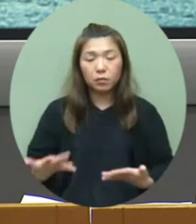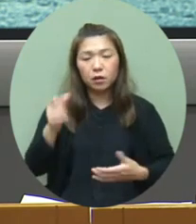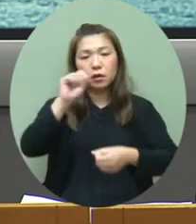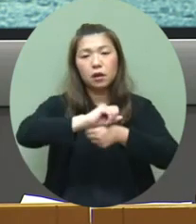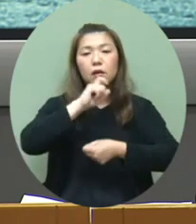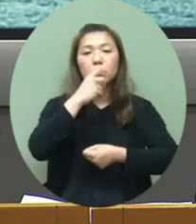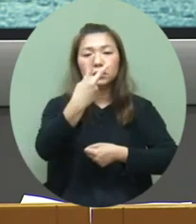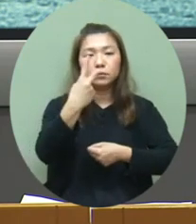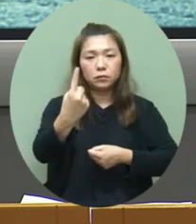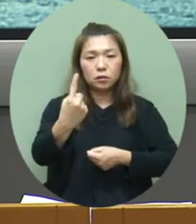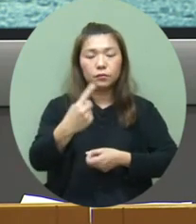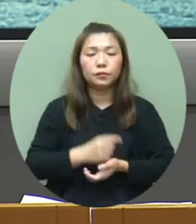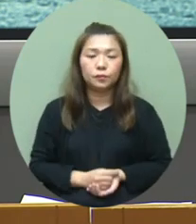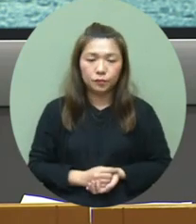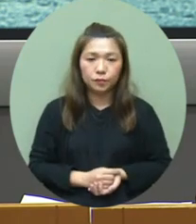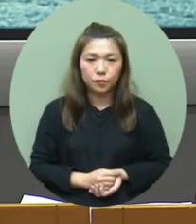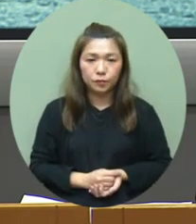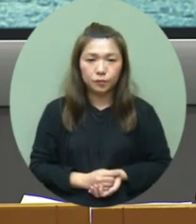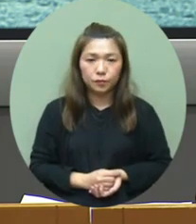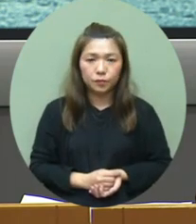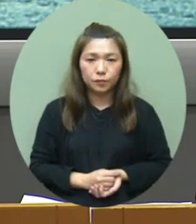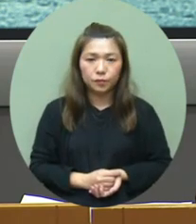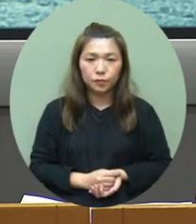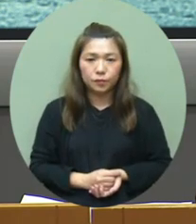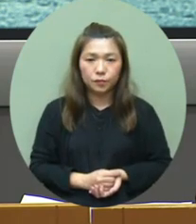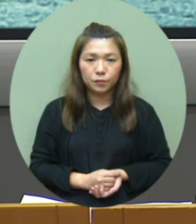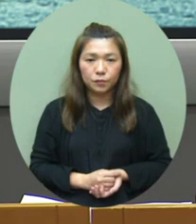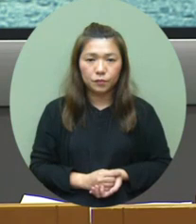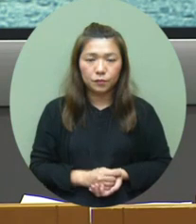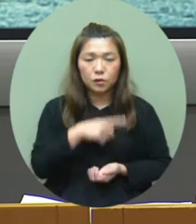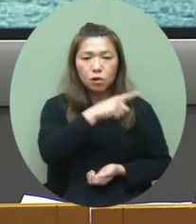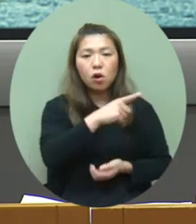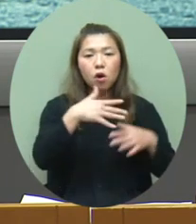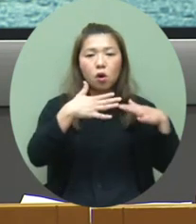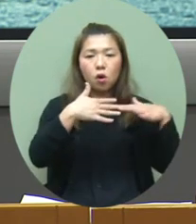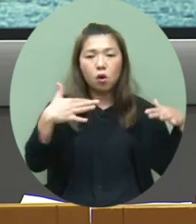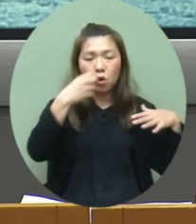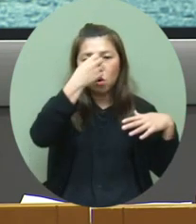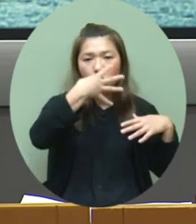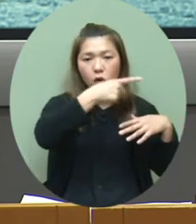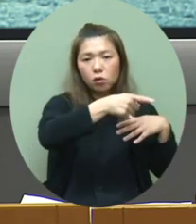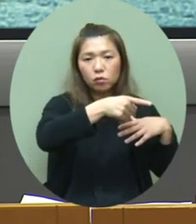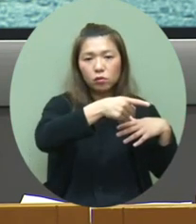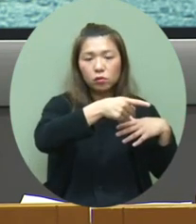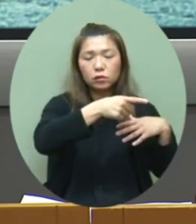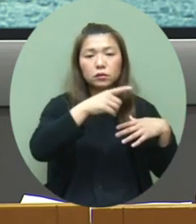多21宗。咁喺相關海港酒樓嗰度咧，我哋就多咗7